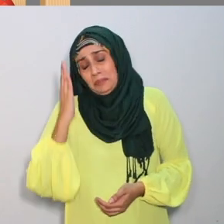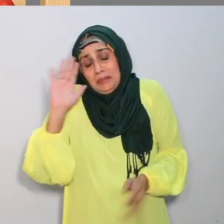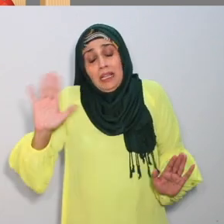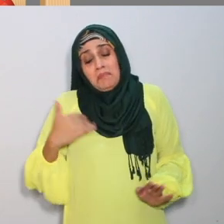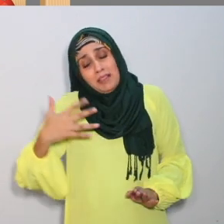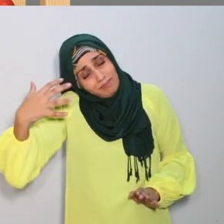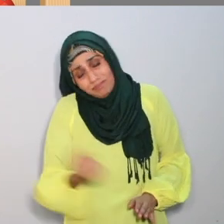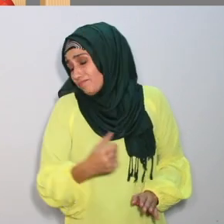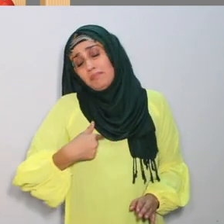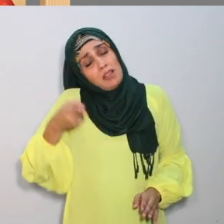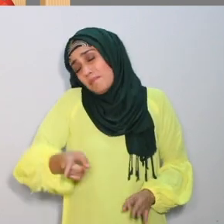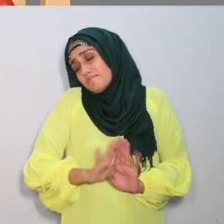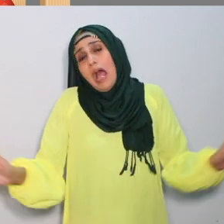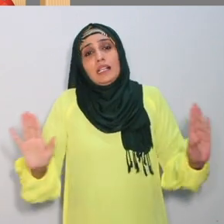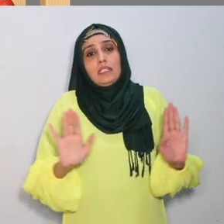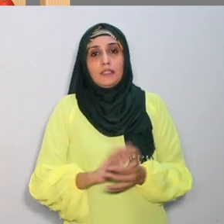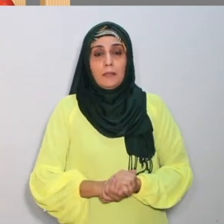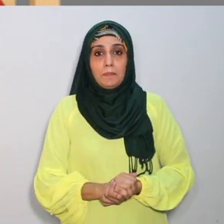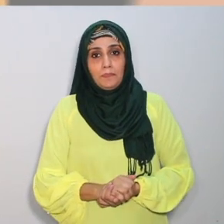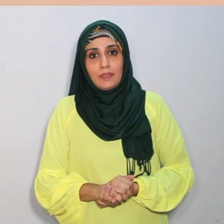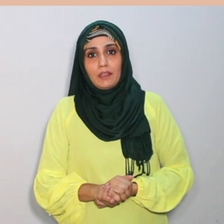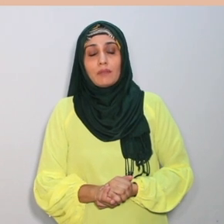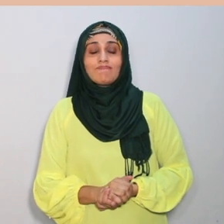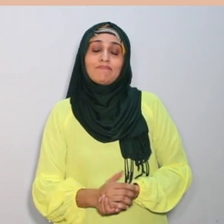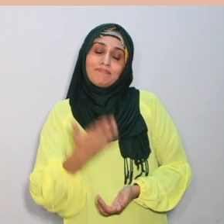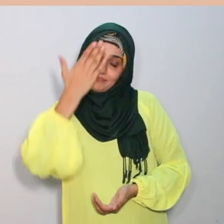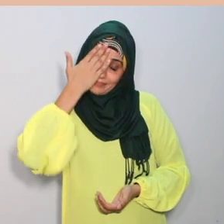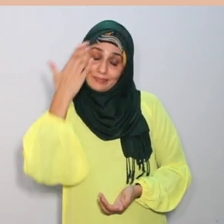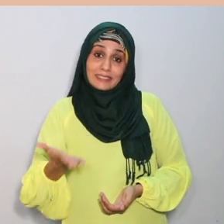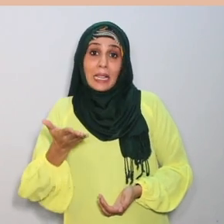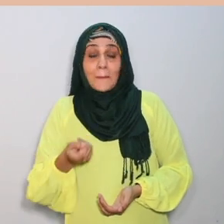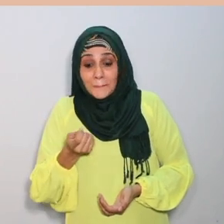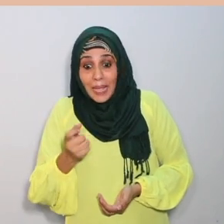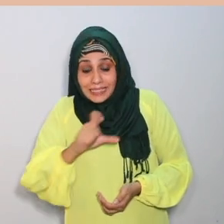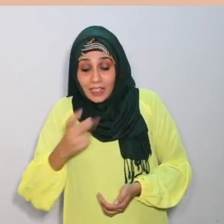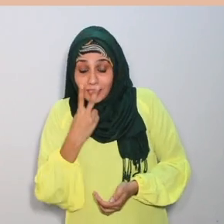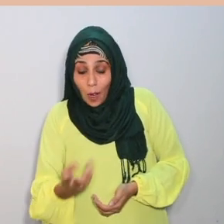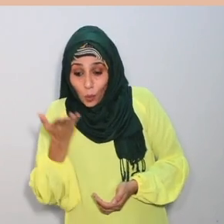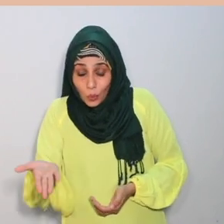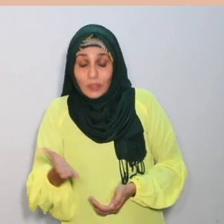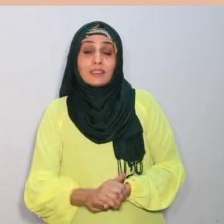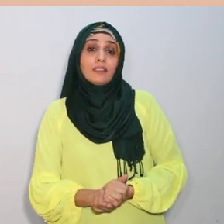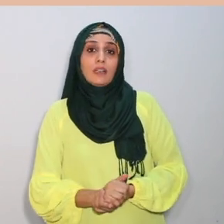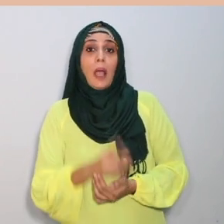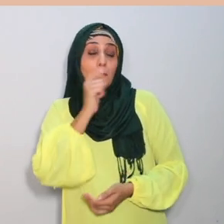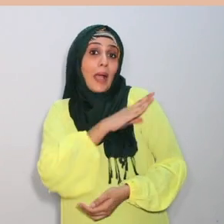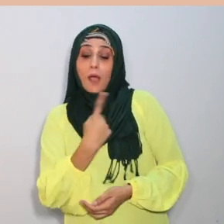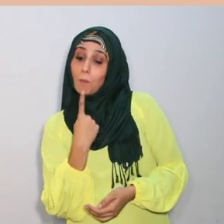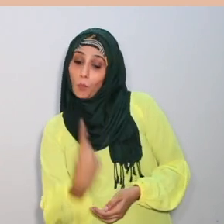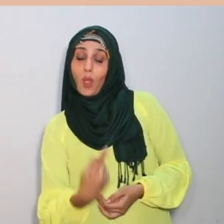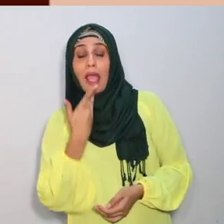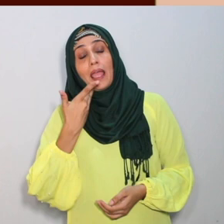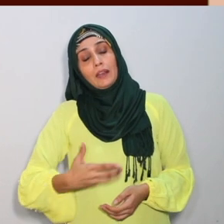ये चाहिए, मुझे अब बस यही चाहिए। ओहो, लेकिन इनकी कीमत तो देखो हिरा, अजहर ने